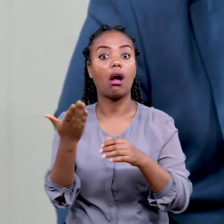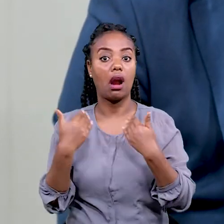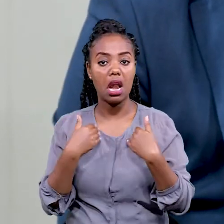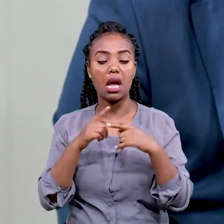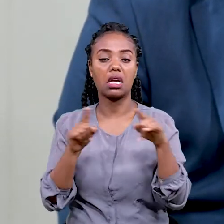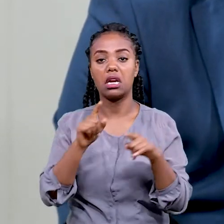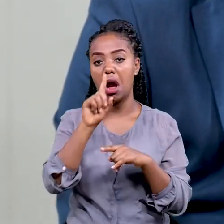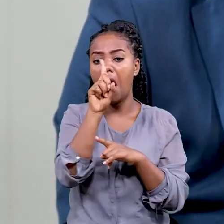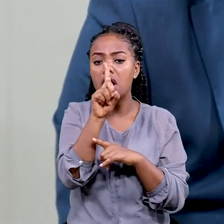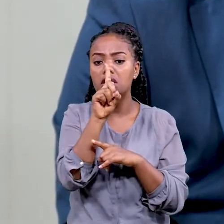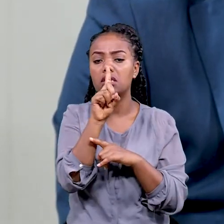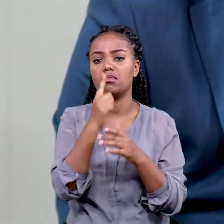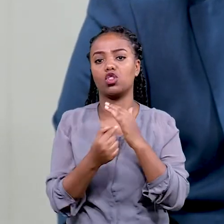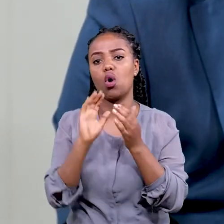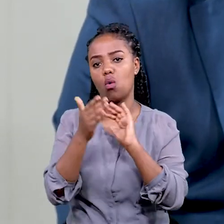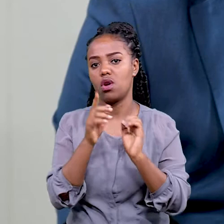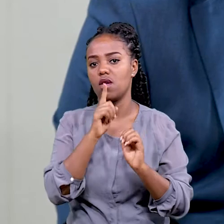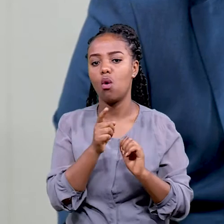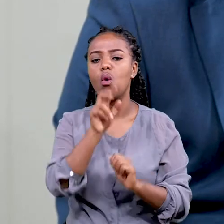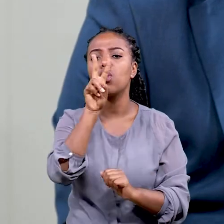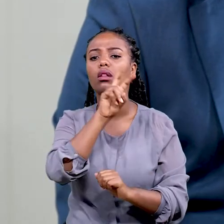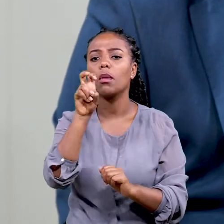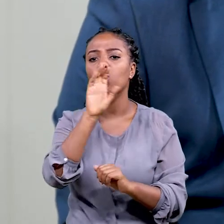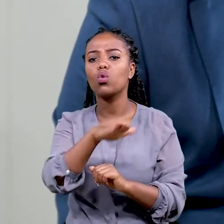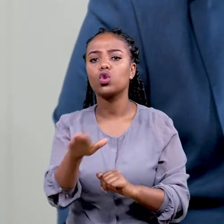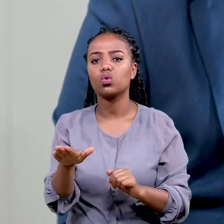ግን አንድ ለእናቱ የሆነ ተቋም ነው። 200 ልጆችን